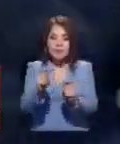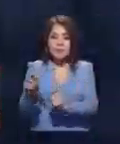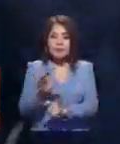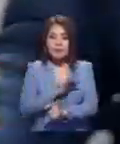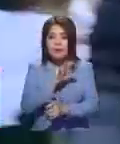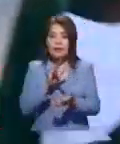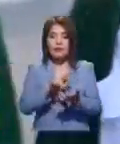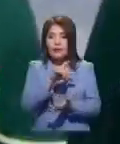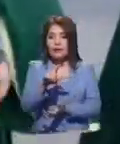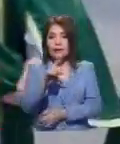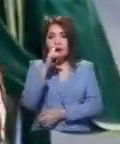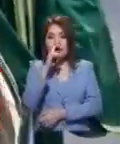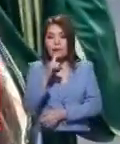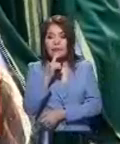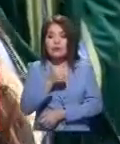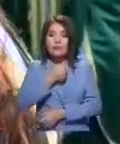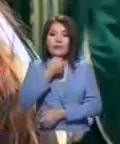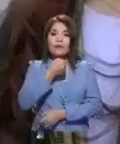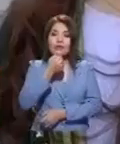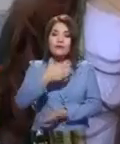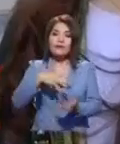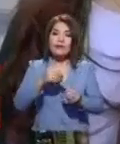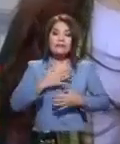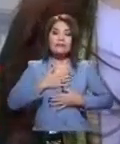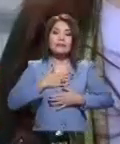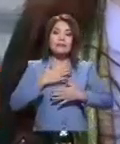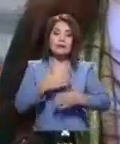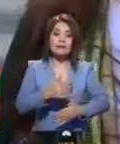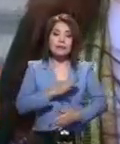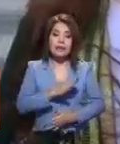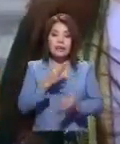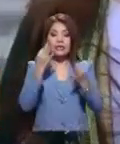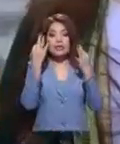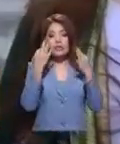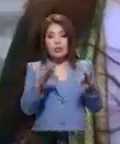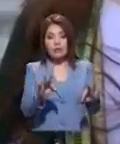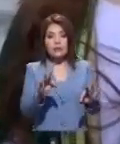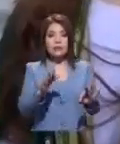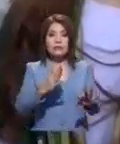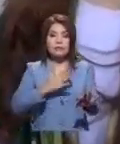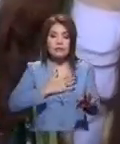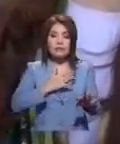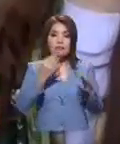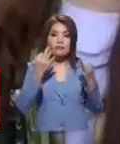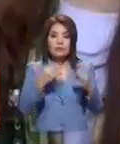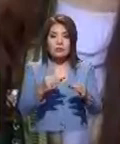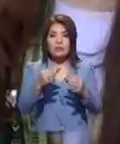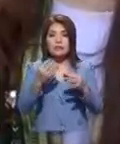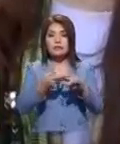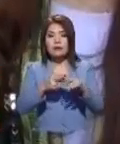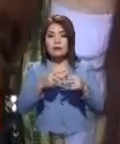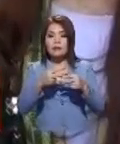қалалықтар түсінбей қалғанымен үлкендер жағы риза болды. Тәуелсізбін, тәуелсізбін, мен бүгін келдігіріп азаттығым,